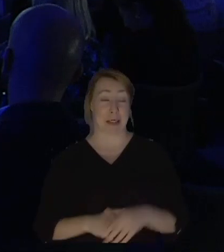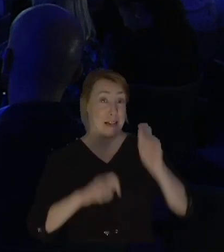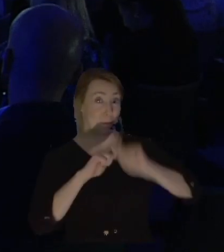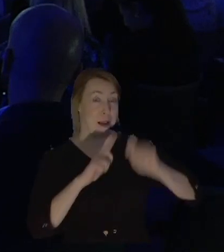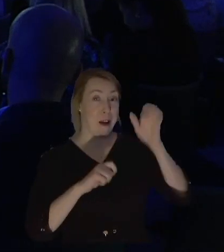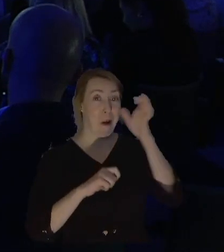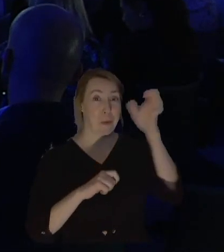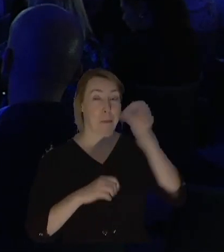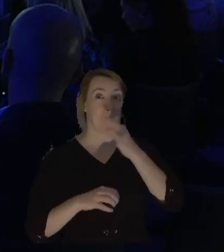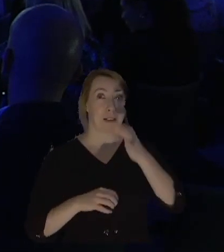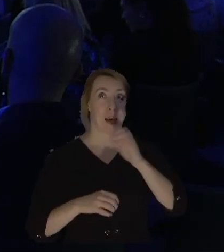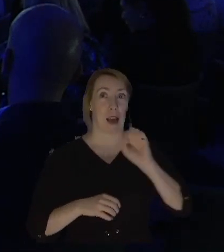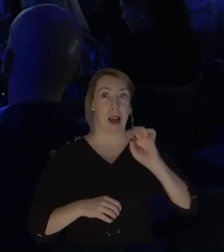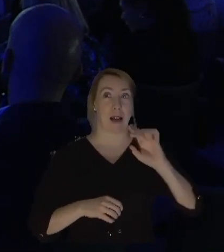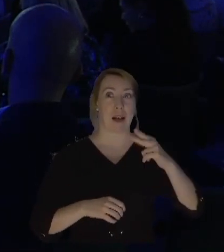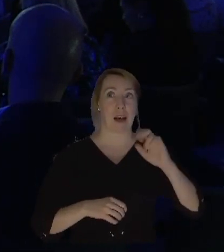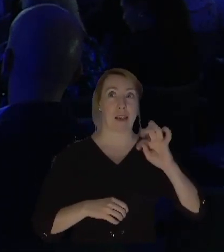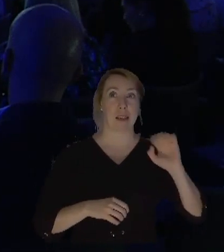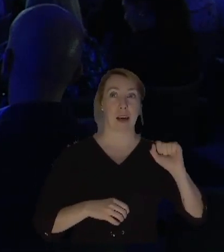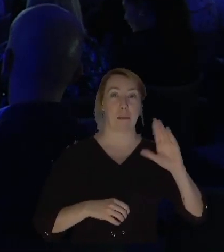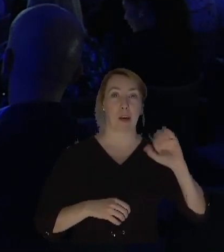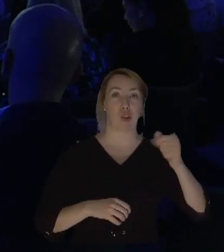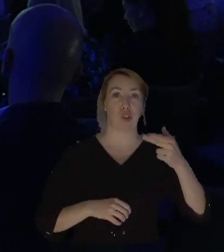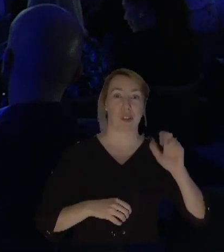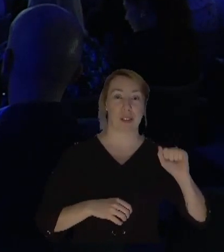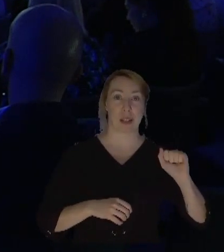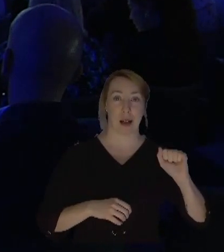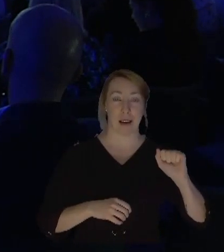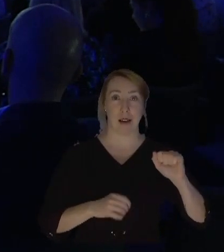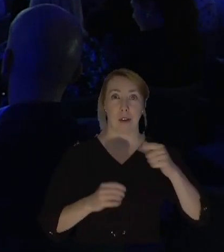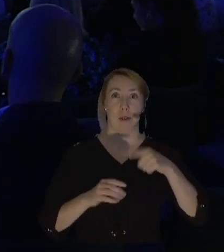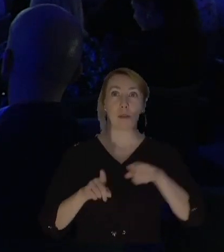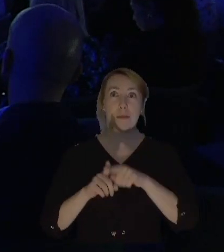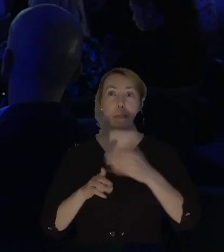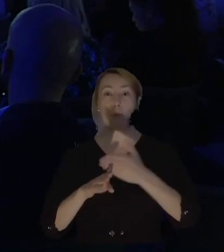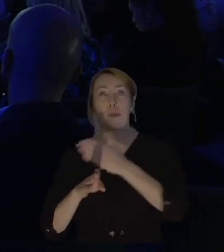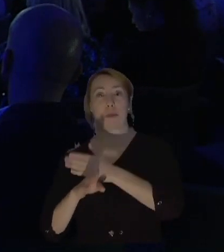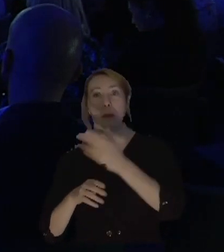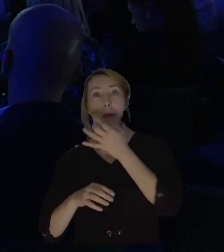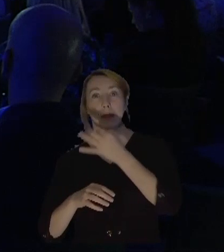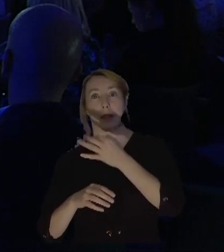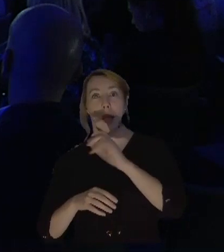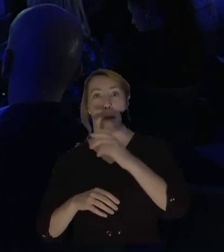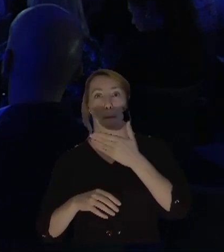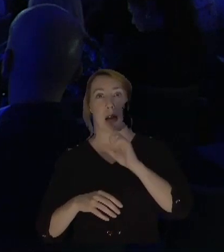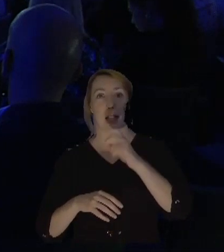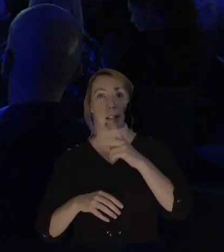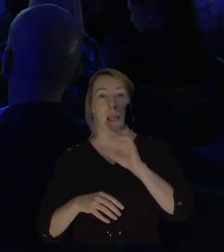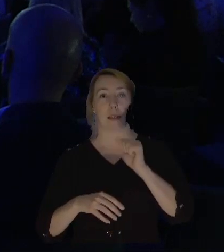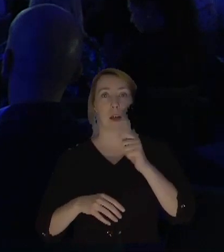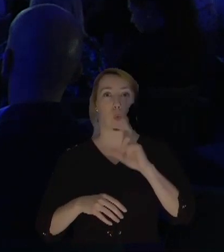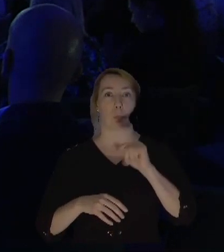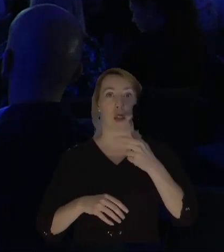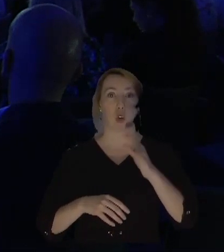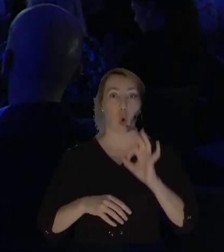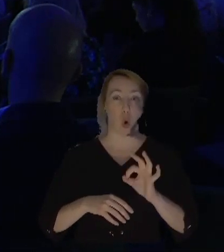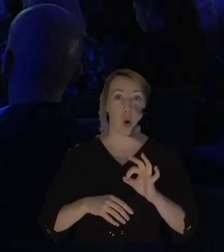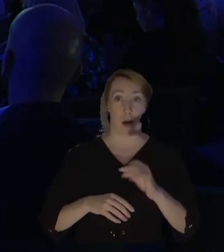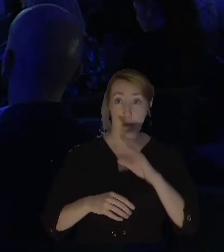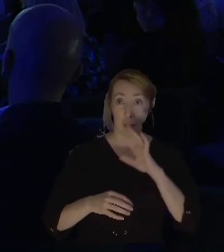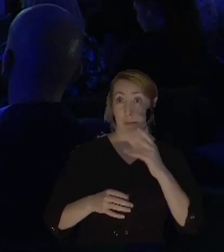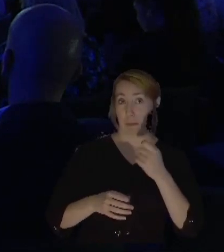tego pytania jest Agata Basińska, Zycha poprzedniego, Magdalena Kugiejko. I zaraz powie, czy to też